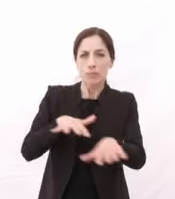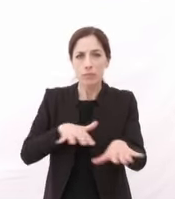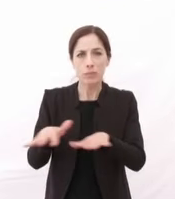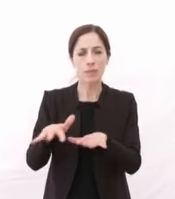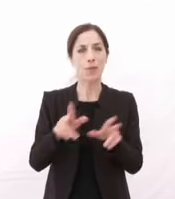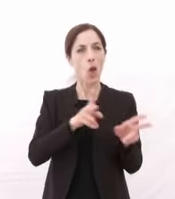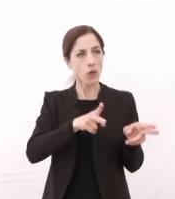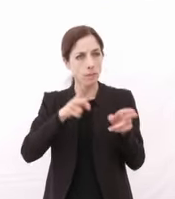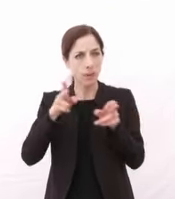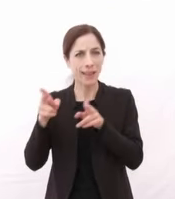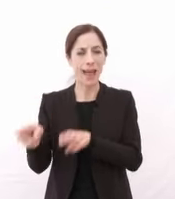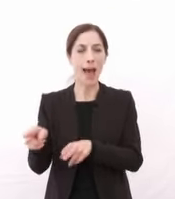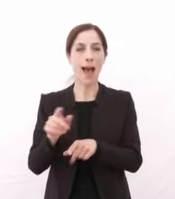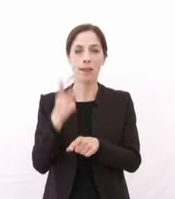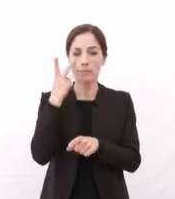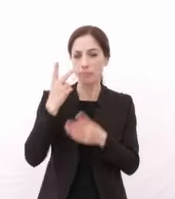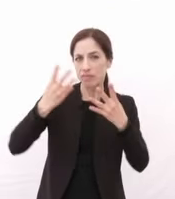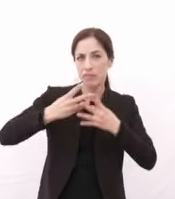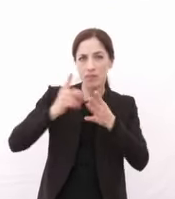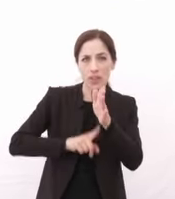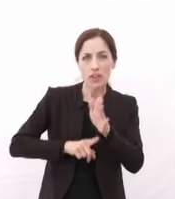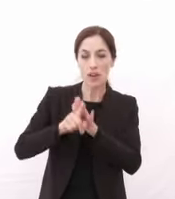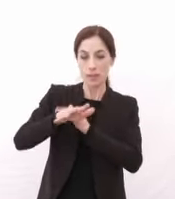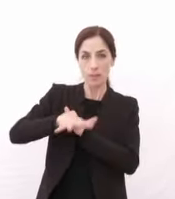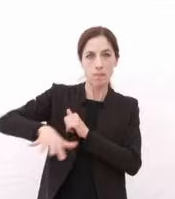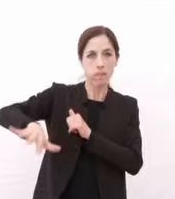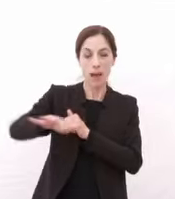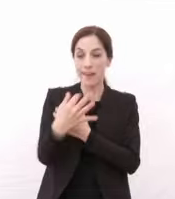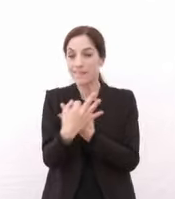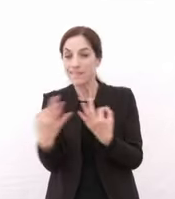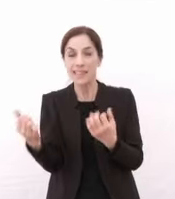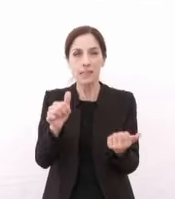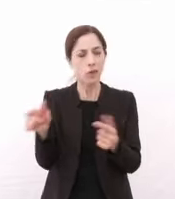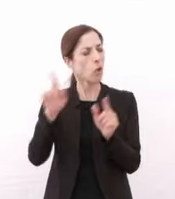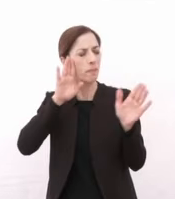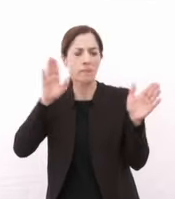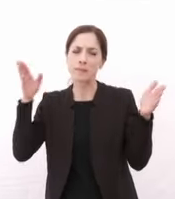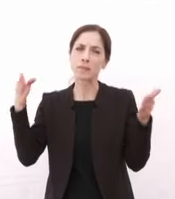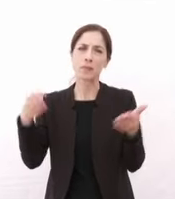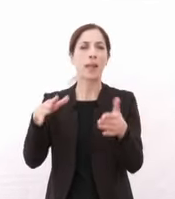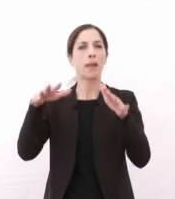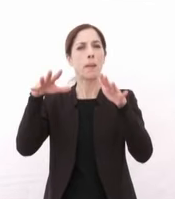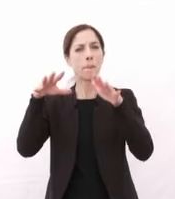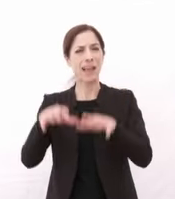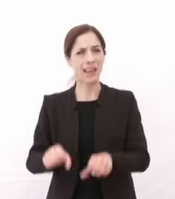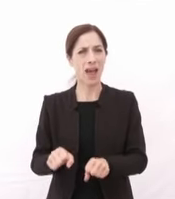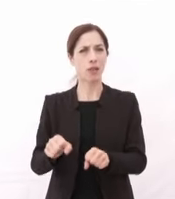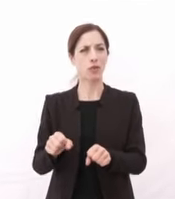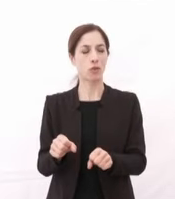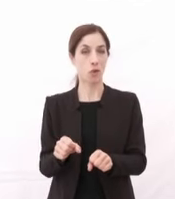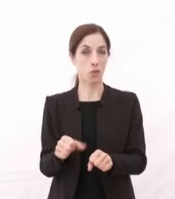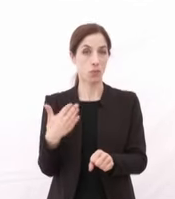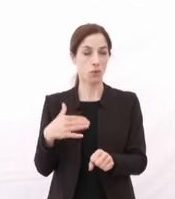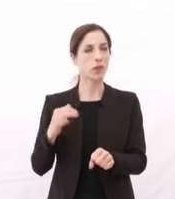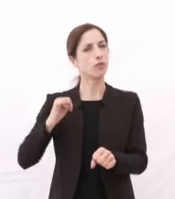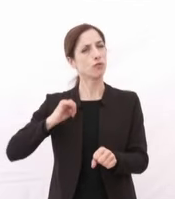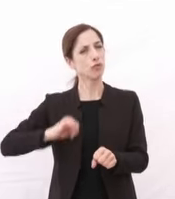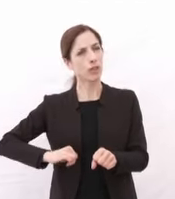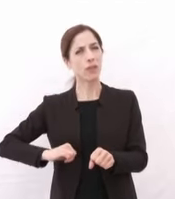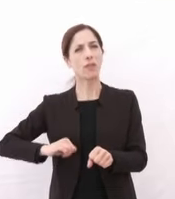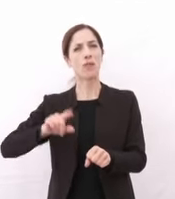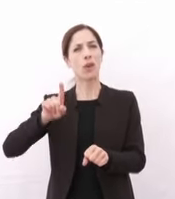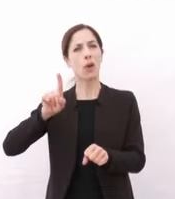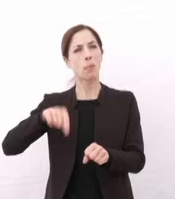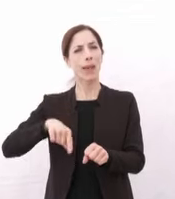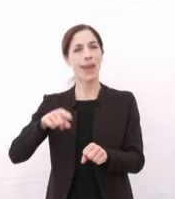sull'ospedale rispetto all'efficienza di quello spazio, si è impegnato civicamente anche anche sulla battaglia relativa